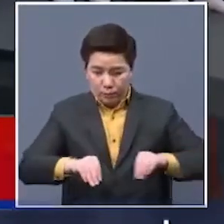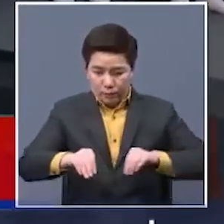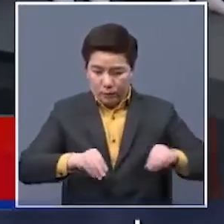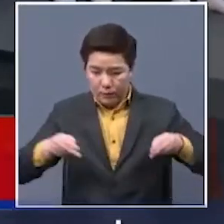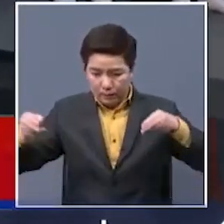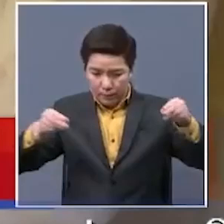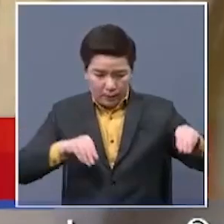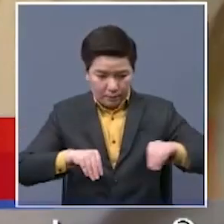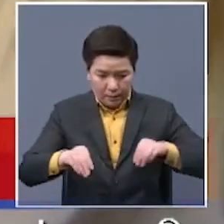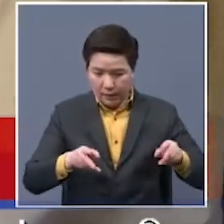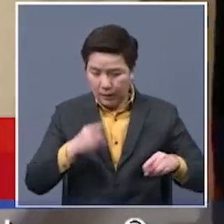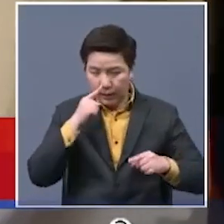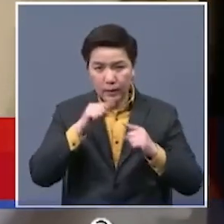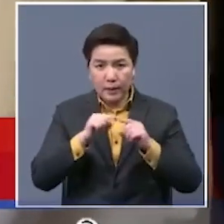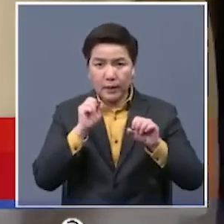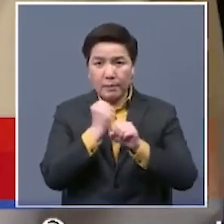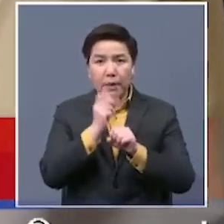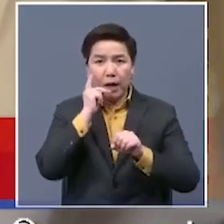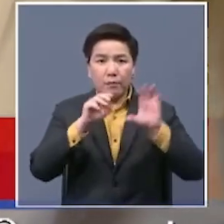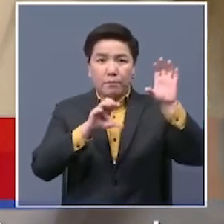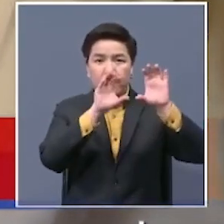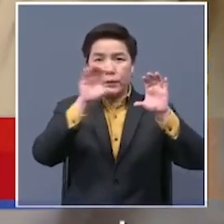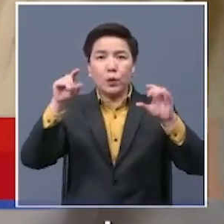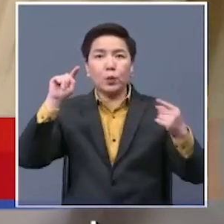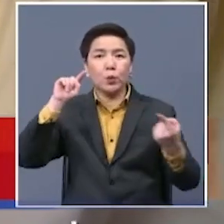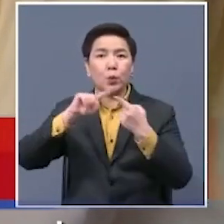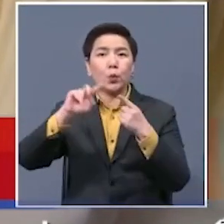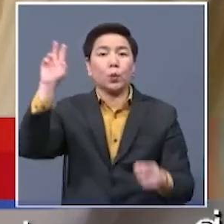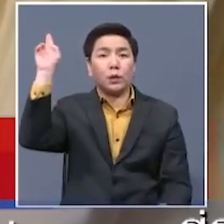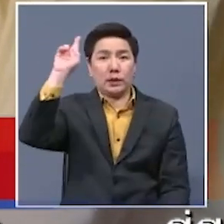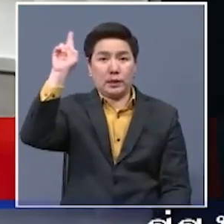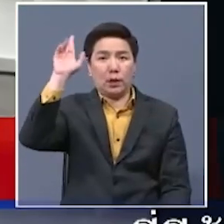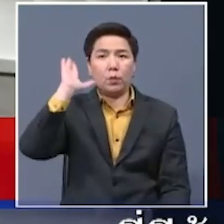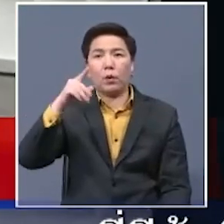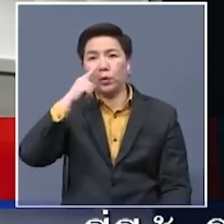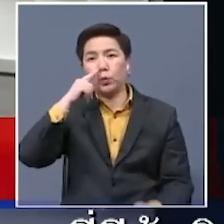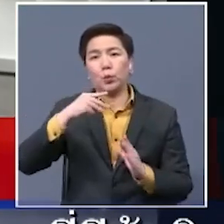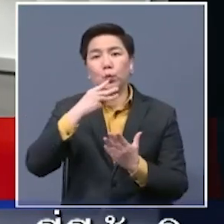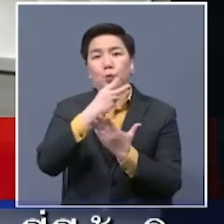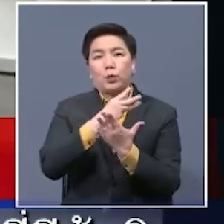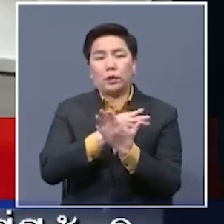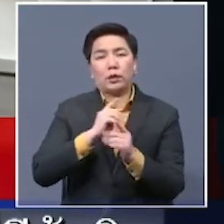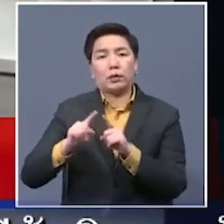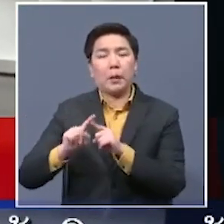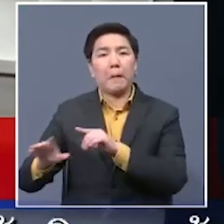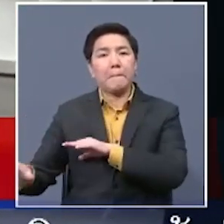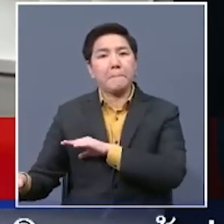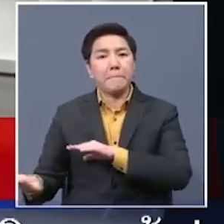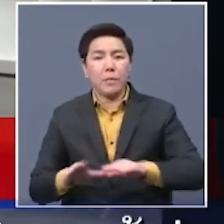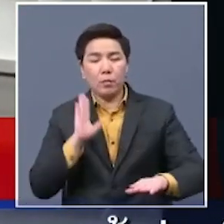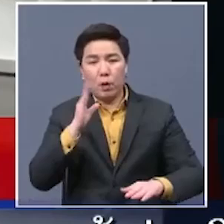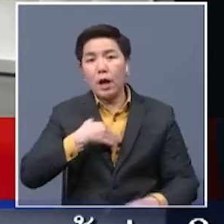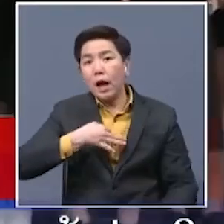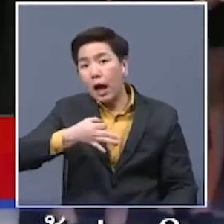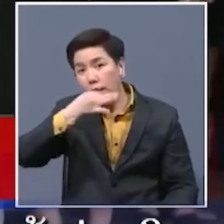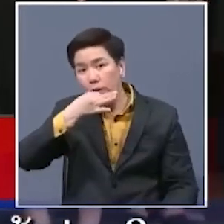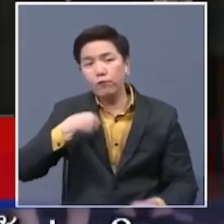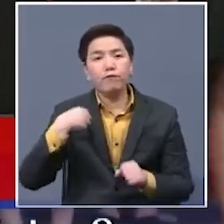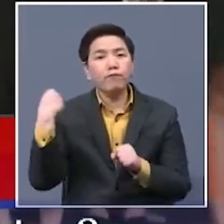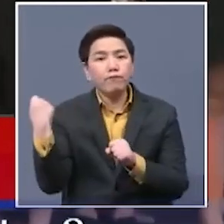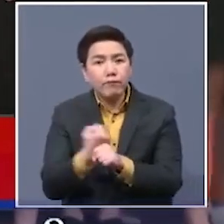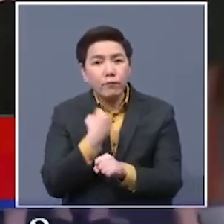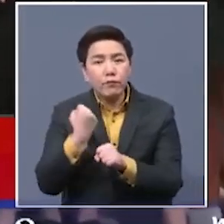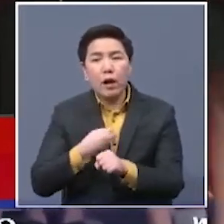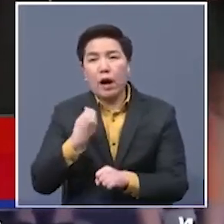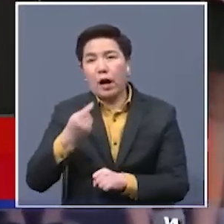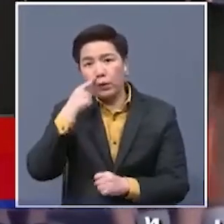และชมการออกอากาศรายการเที่ยงวันทันข่าวเพื่อให้นักศึกษาในรายวิชานะครับได้เตรียมฝึกประสบการณ์วิชาชีพให้